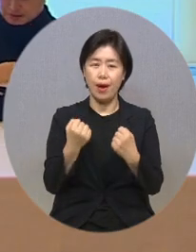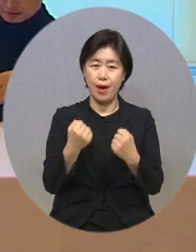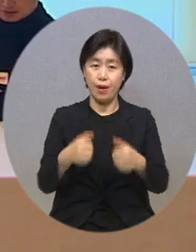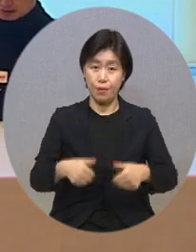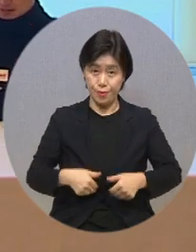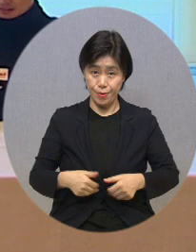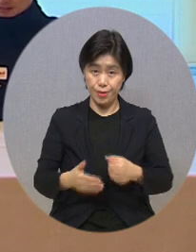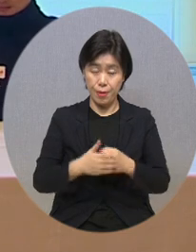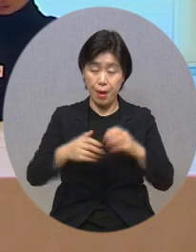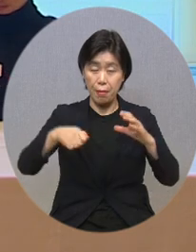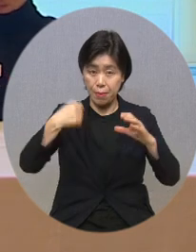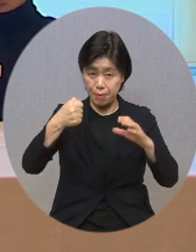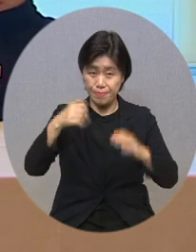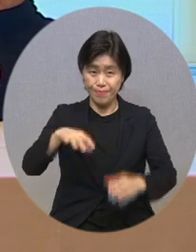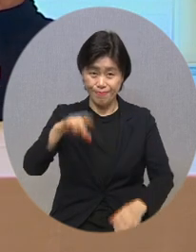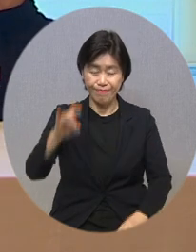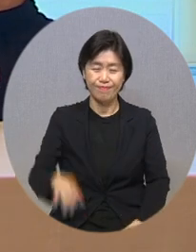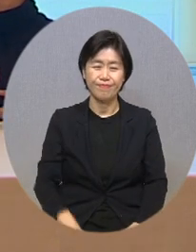네. 밥 먹고 합시다.